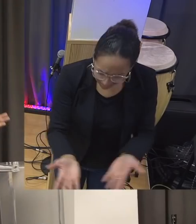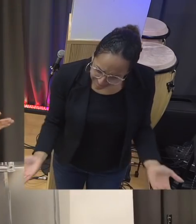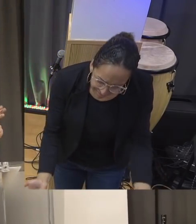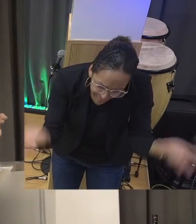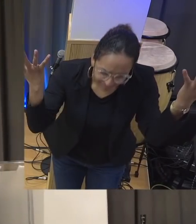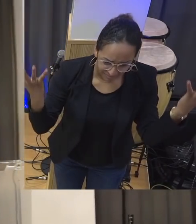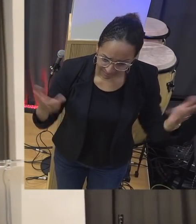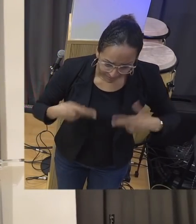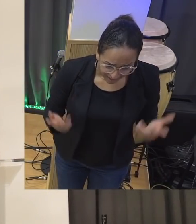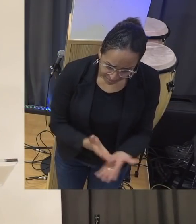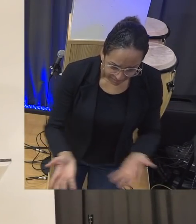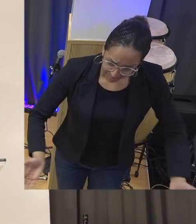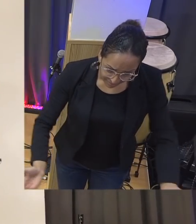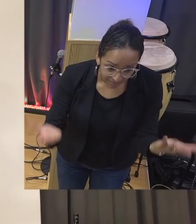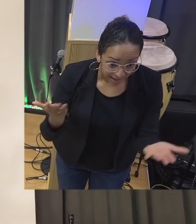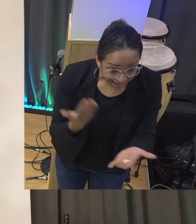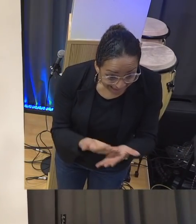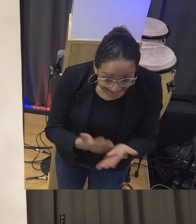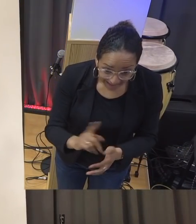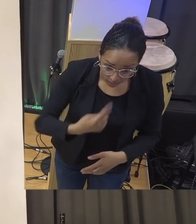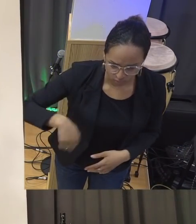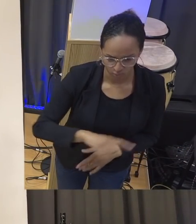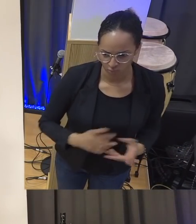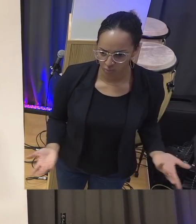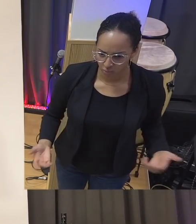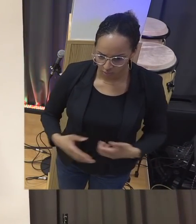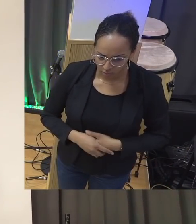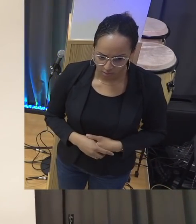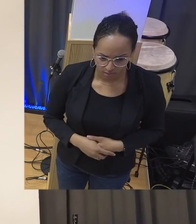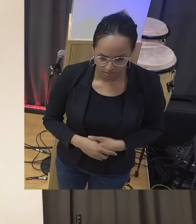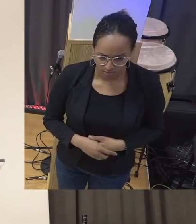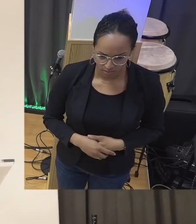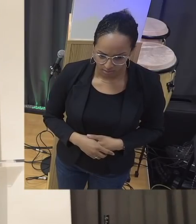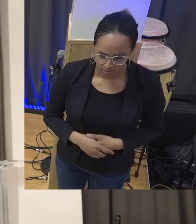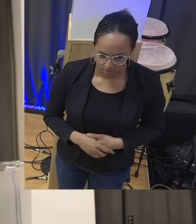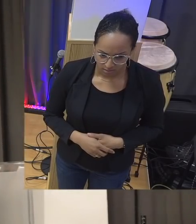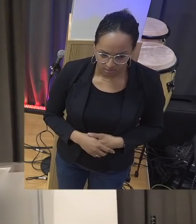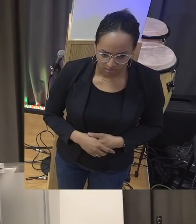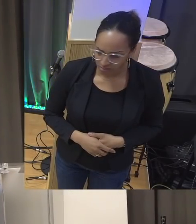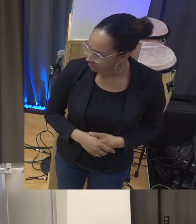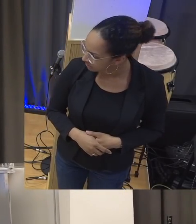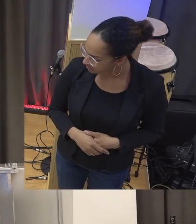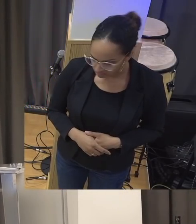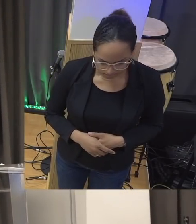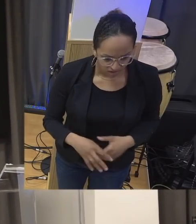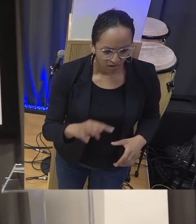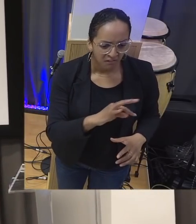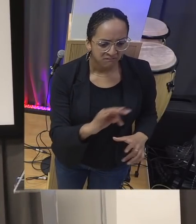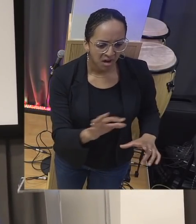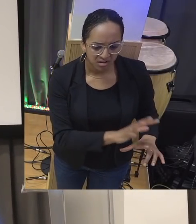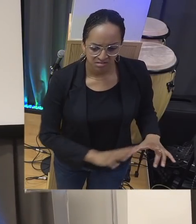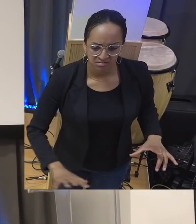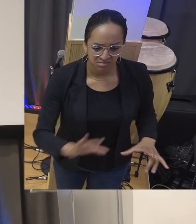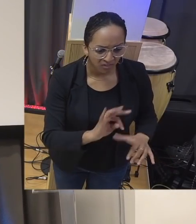C'est cela à quoi on doit être rappelé, frères et sœurs. Plutôt que cette société française dans laquelle on